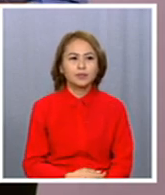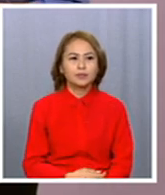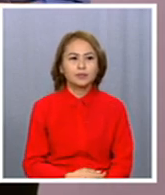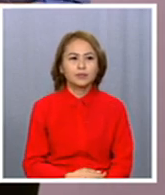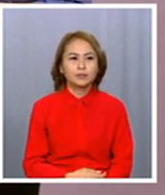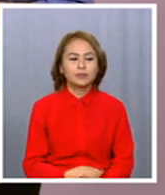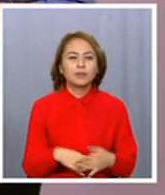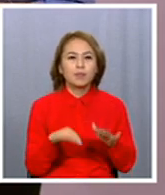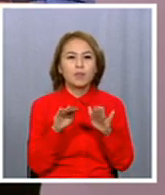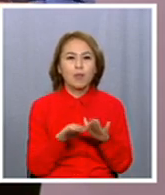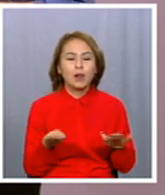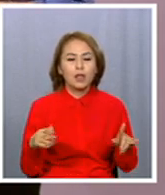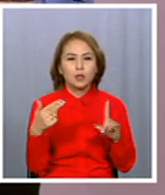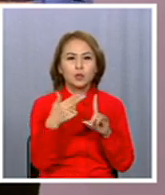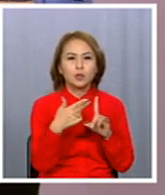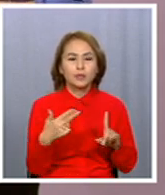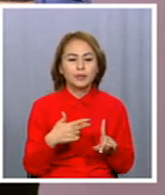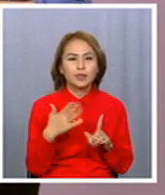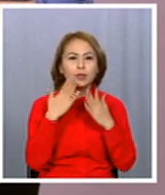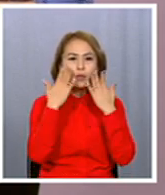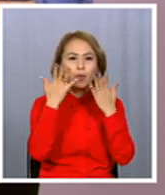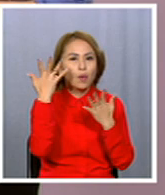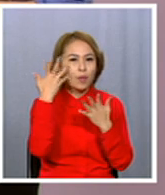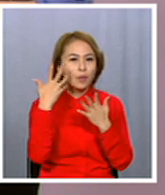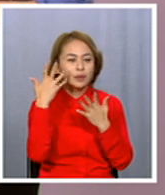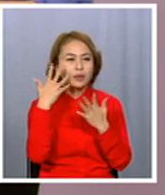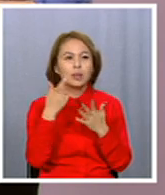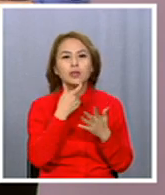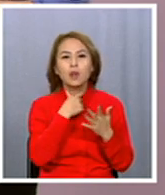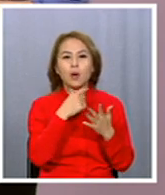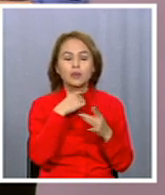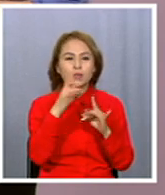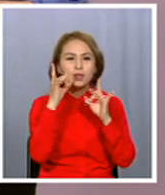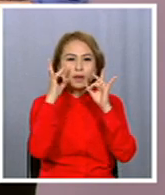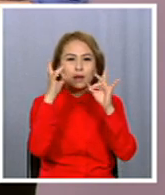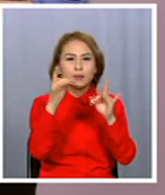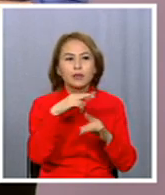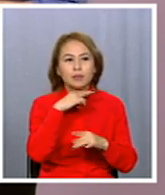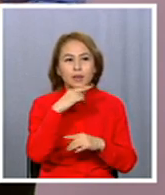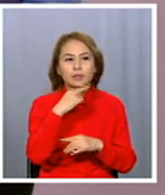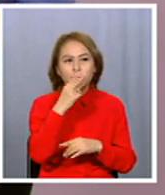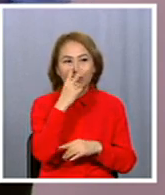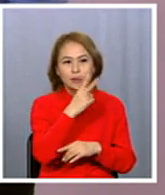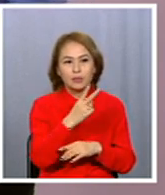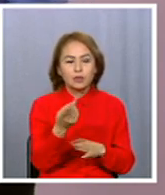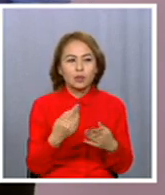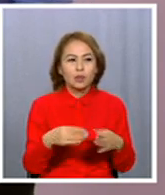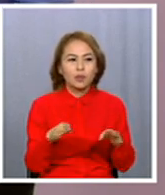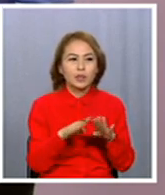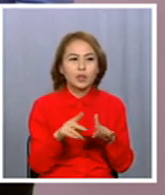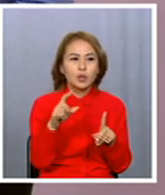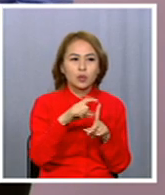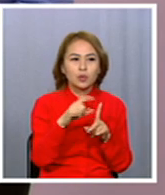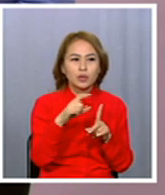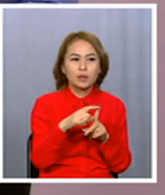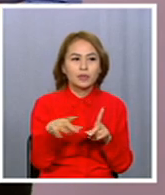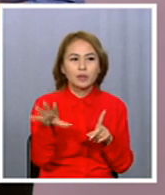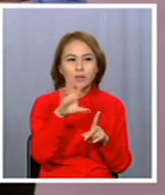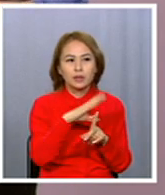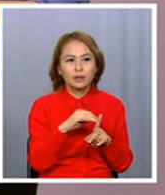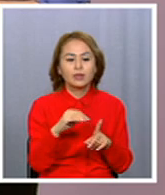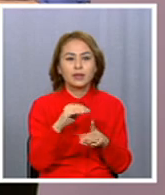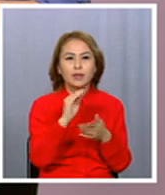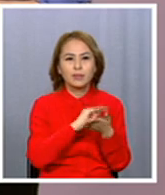Балалар, сөйлемдерді оқығанда дауыс ырғағына мән береміз. Енді осы сөйлемдерді